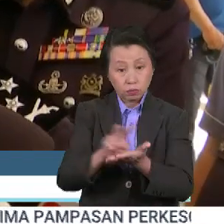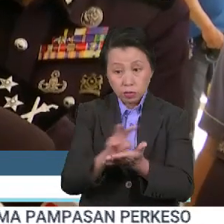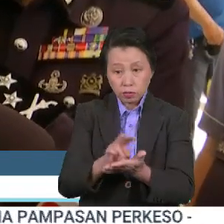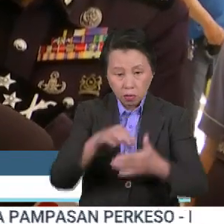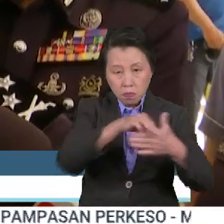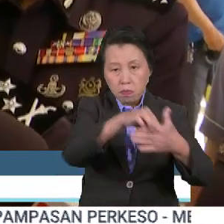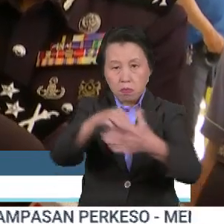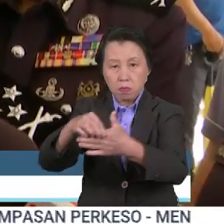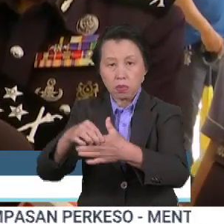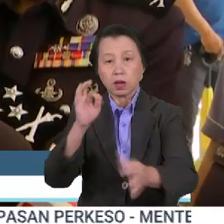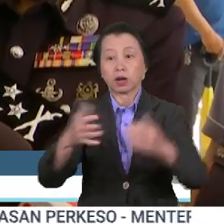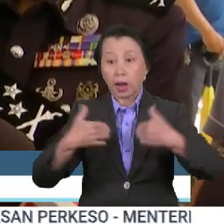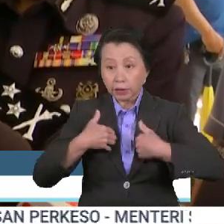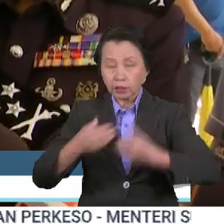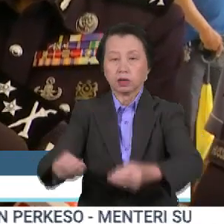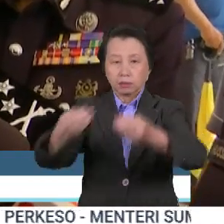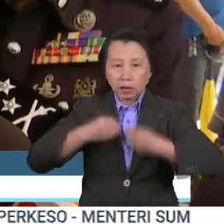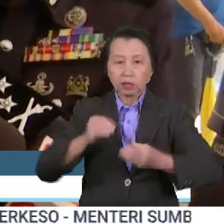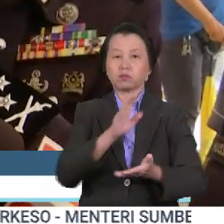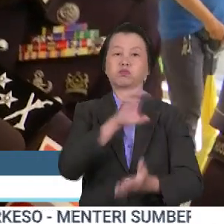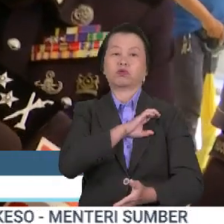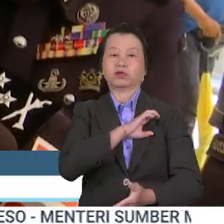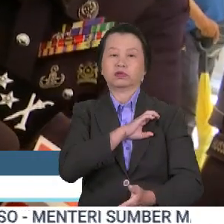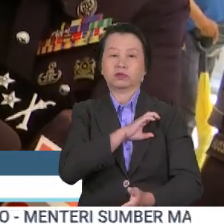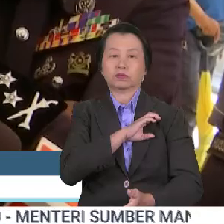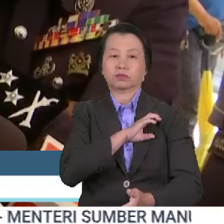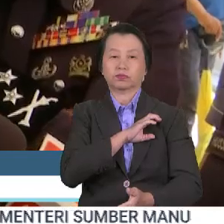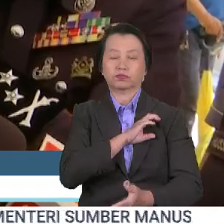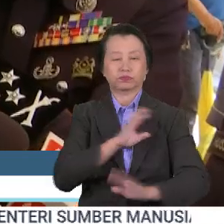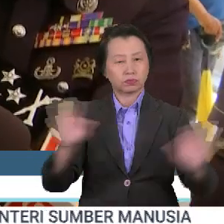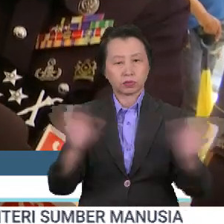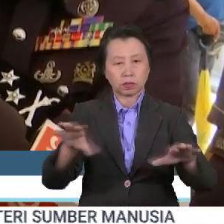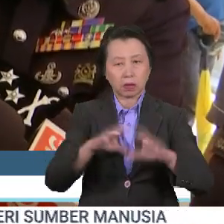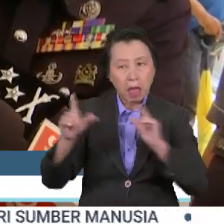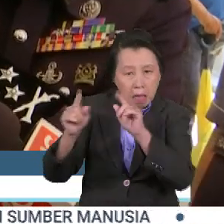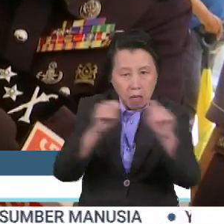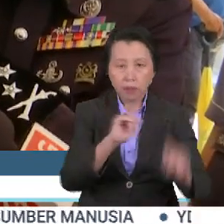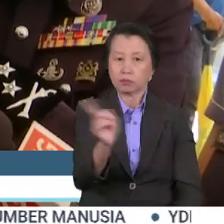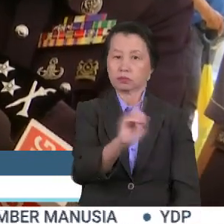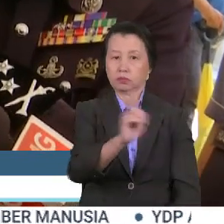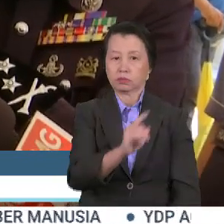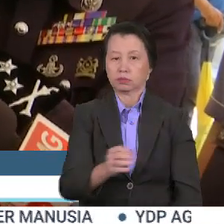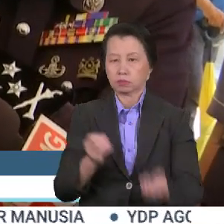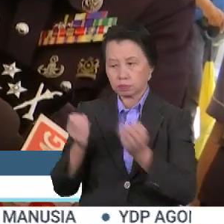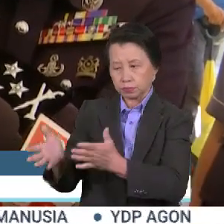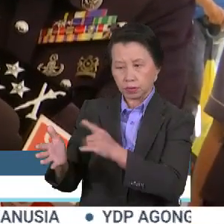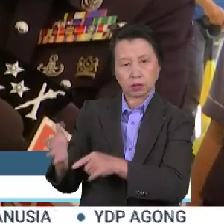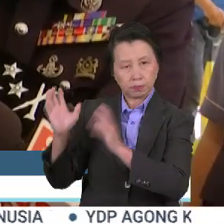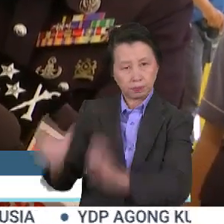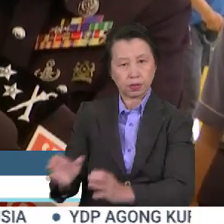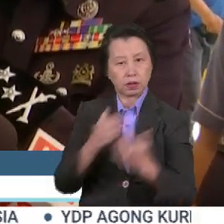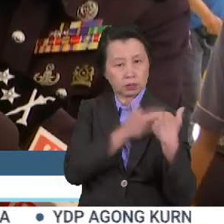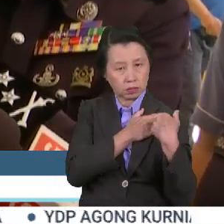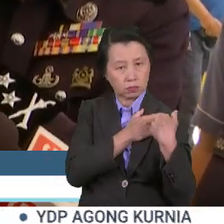ni. Kalau ada, salurkan kepada pihak polis. Macam-macam teori yang ada lah. Itu yang saya katakan, jangan membuat spekulasi. Biar pihak berkaitan membuat